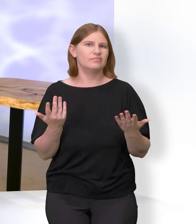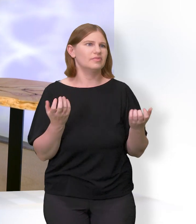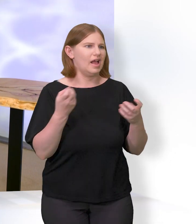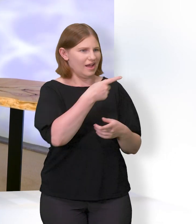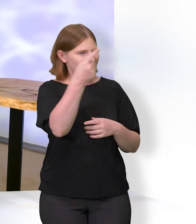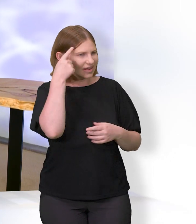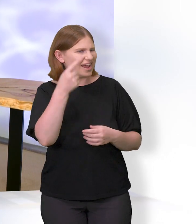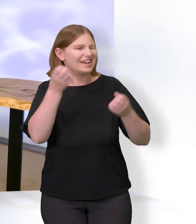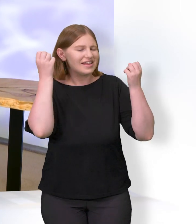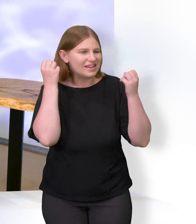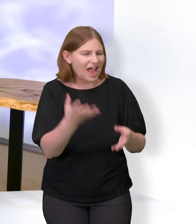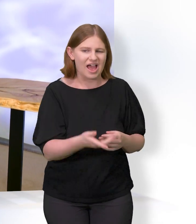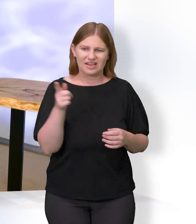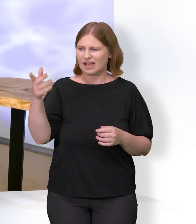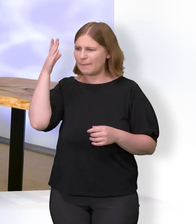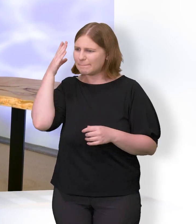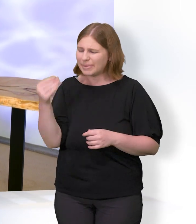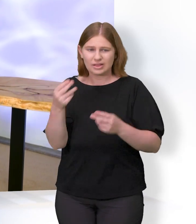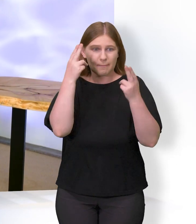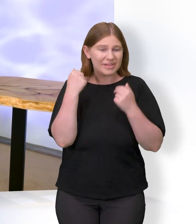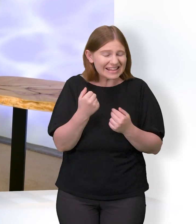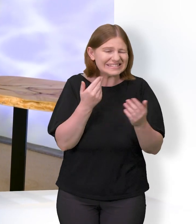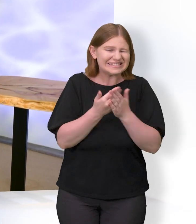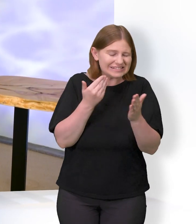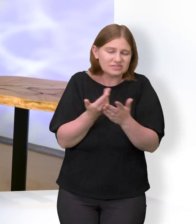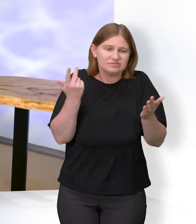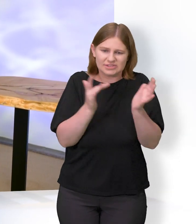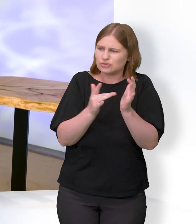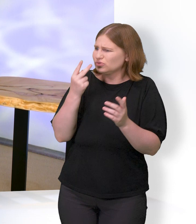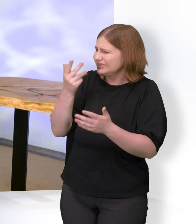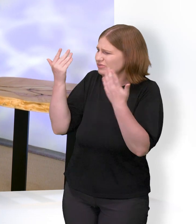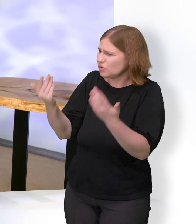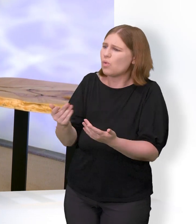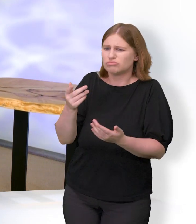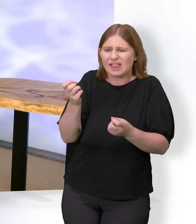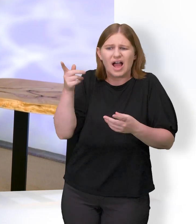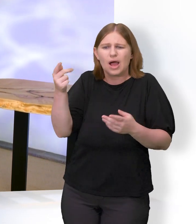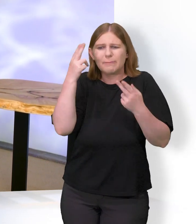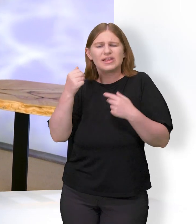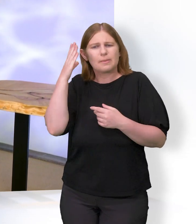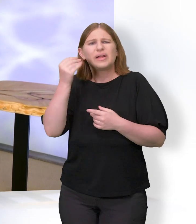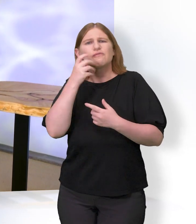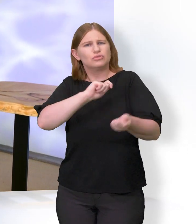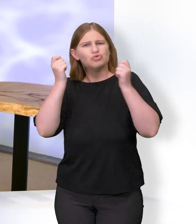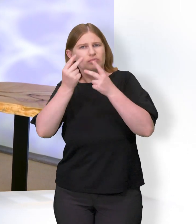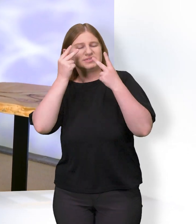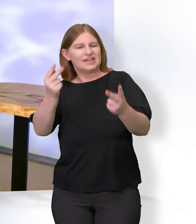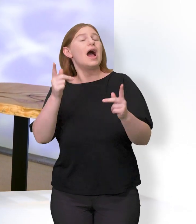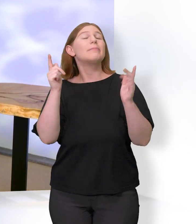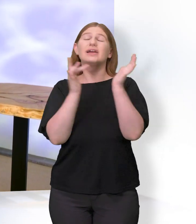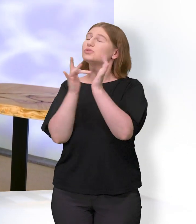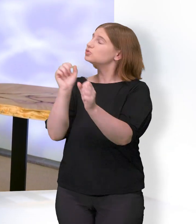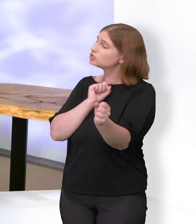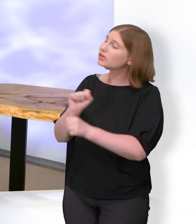Vielleicht denken Sie, ist doch klar, der sieht doch, dass der Mann blind ist. Der will sehen können. Aber